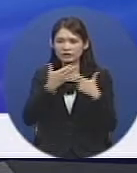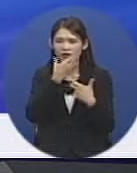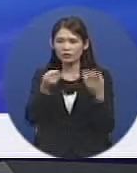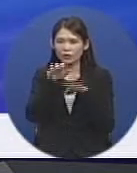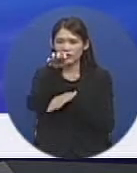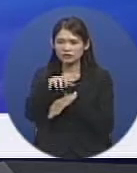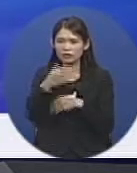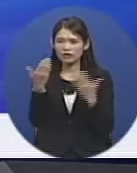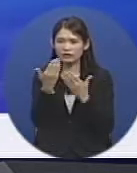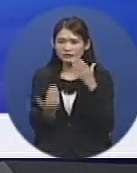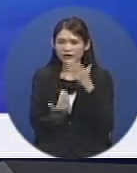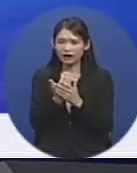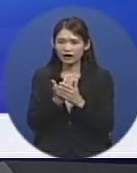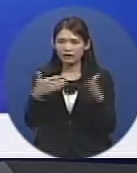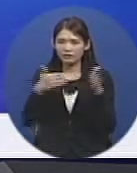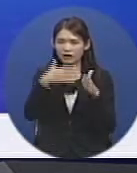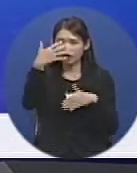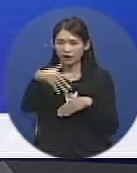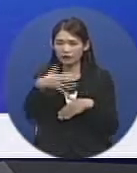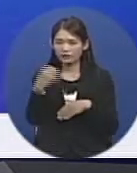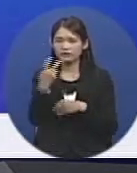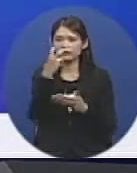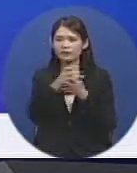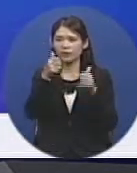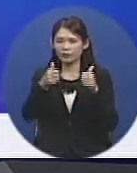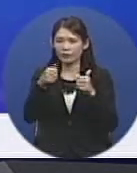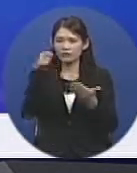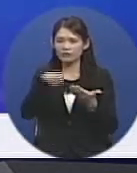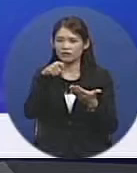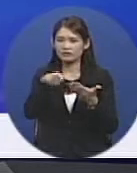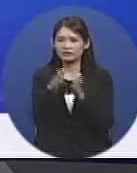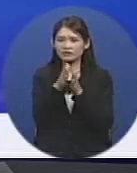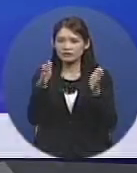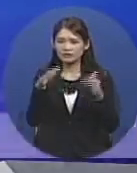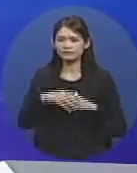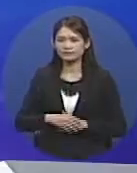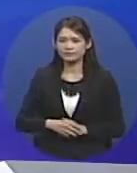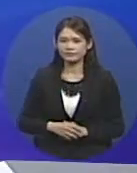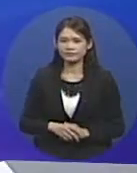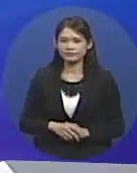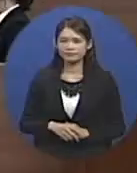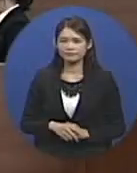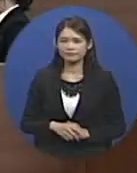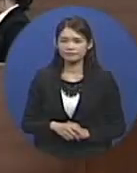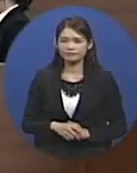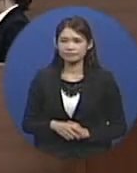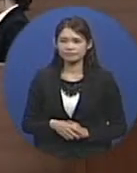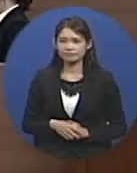사건. 아직 끝나지 않은 사건이 다시 한번 법정에 올랐습니다. 정유림 기자가 취재했습니다.